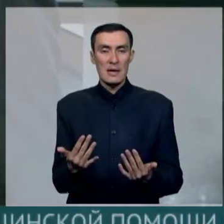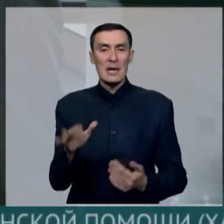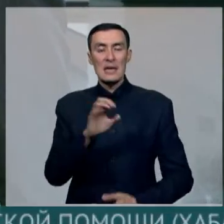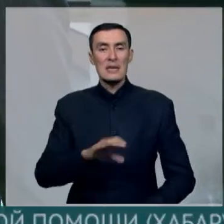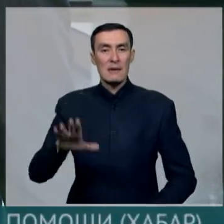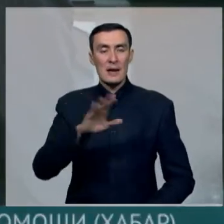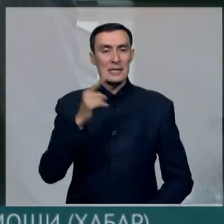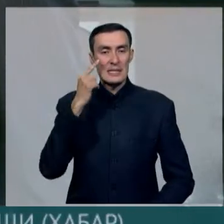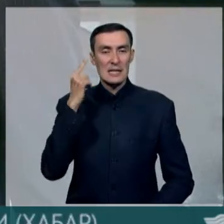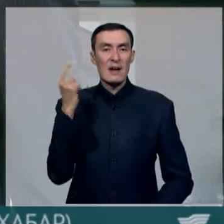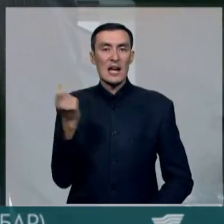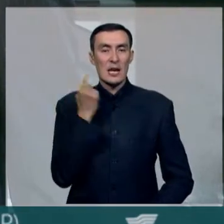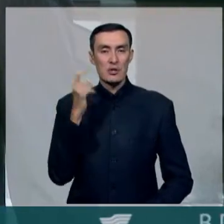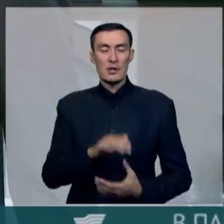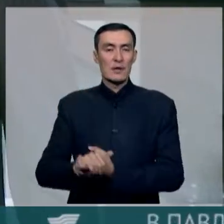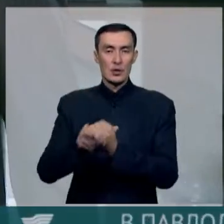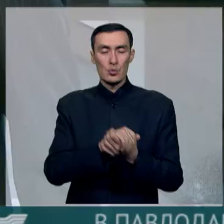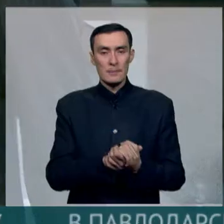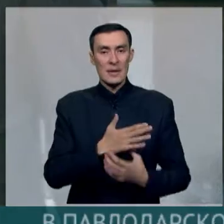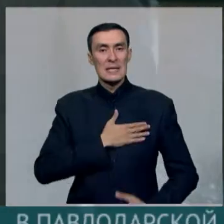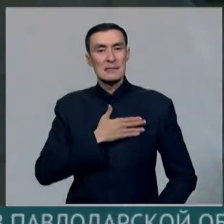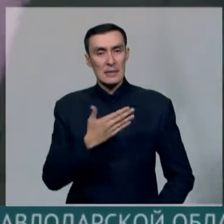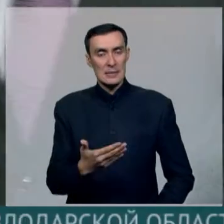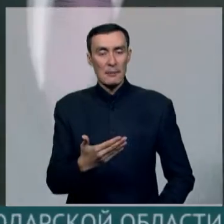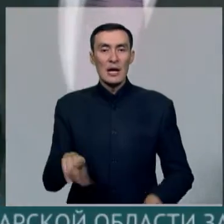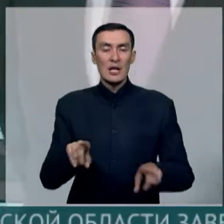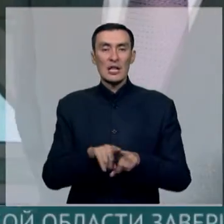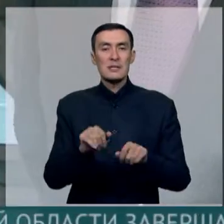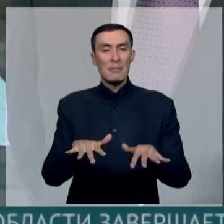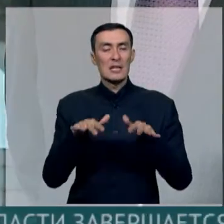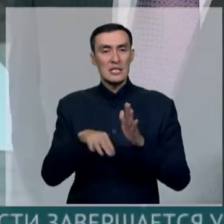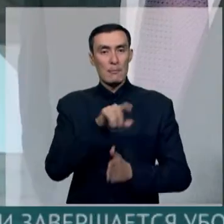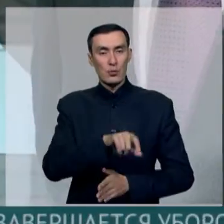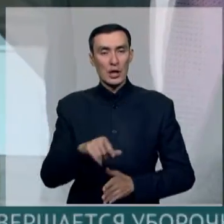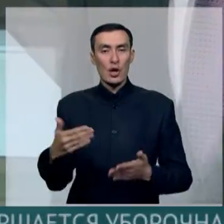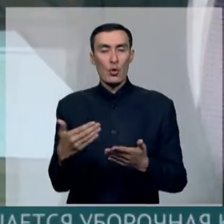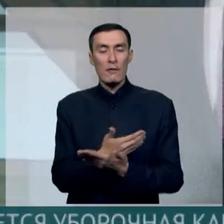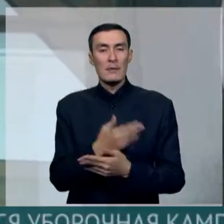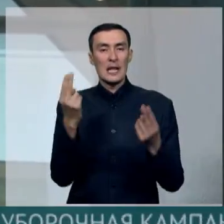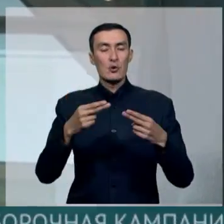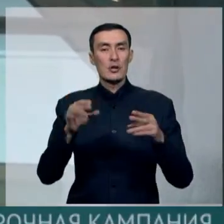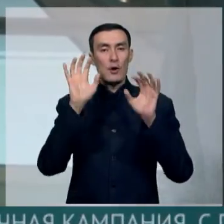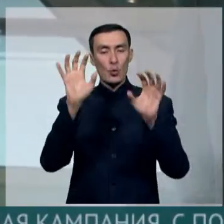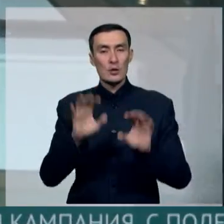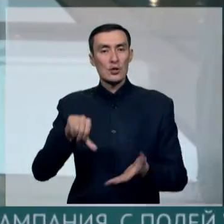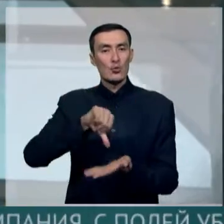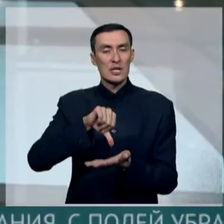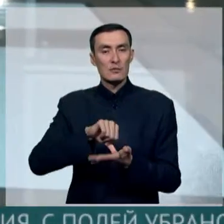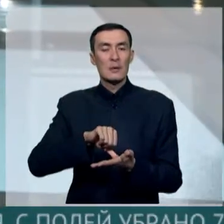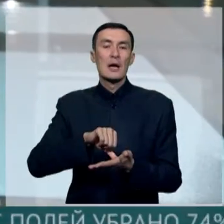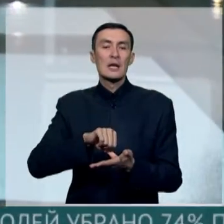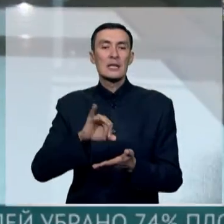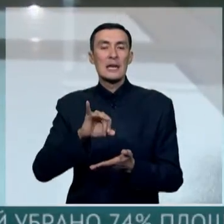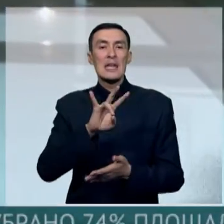Евразийского экономического союза. Спасибо. Хочу отметить, наряду с мажилисменами в обсуждении нового таможенного кодекса принимают участие